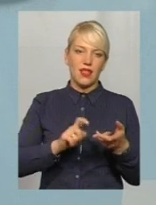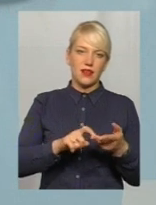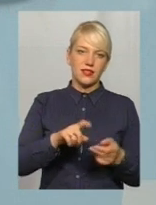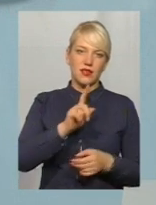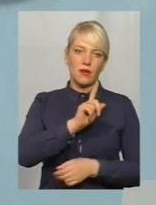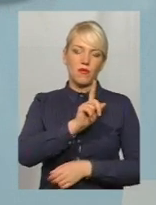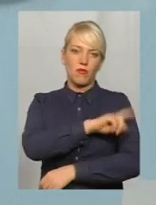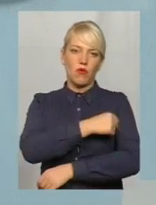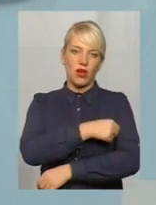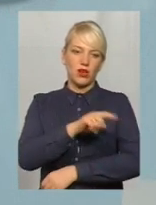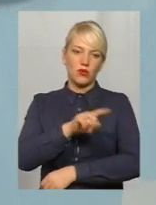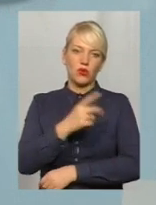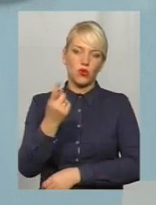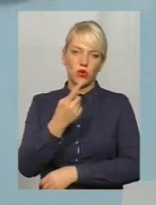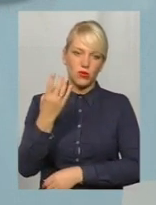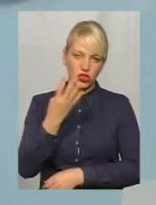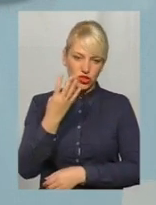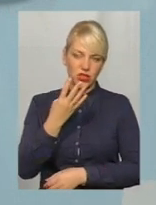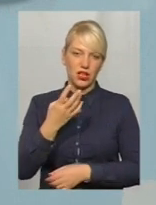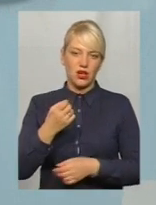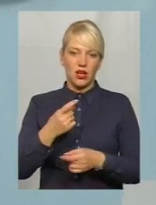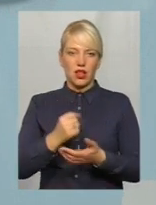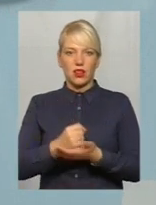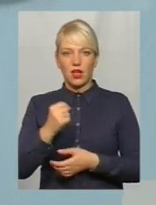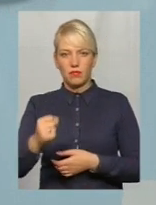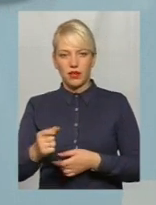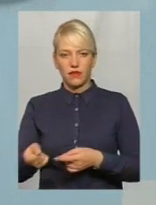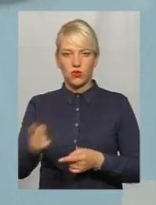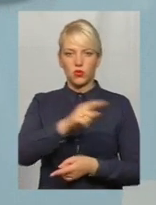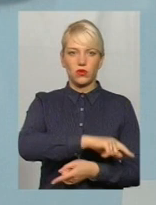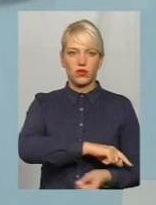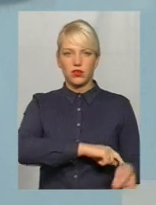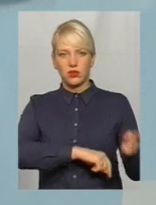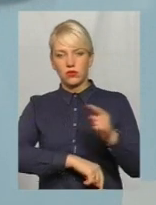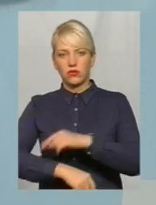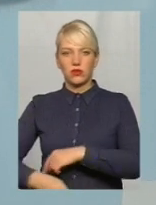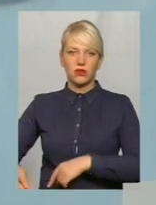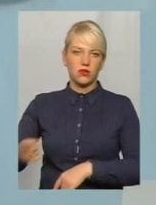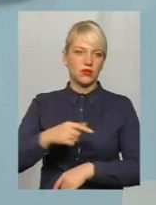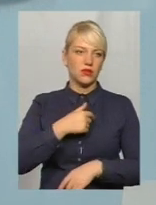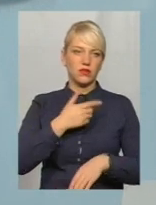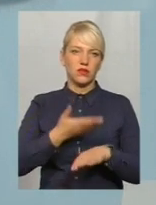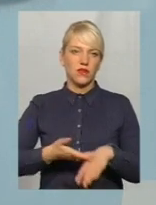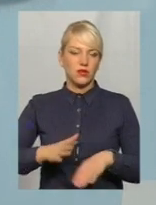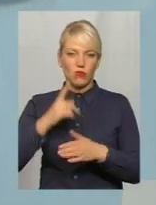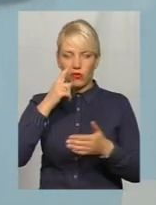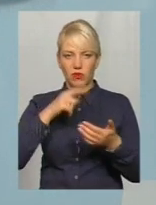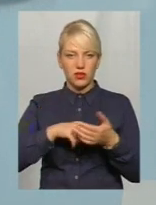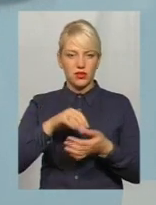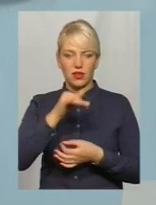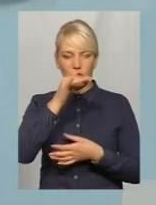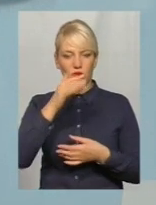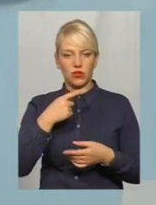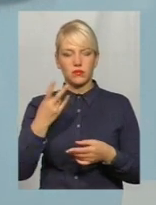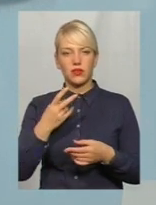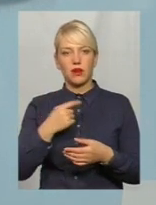поліклініку, за направлення дати лікар, вже до другого врача ми не можемо попасти, тому що треба до